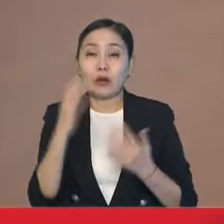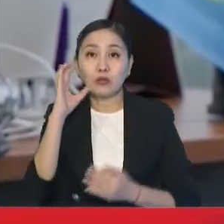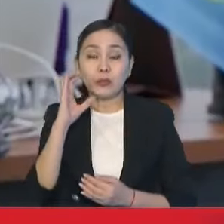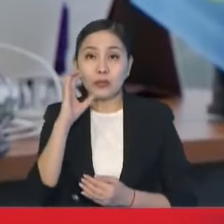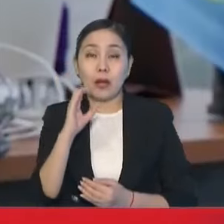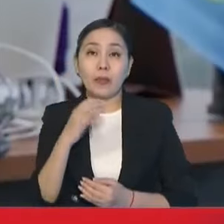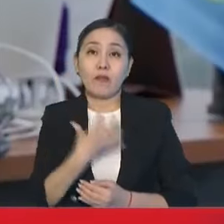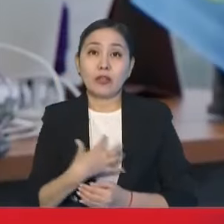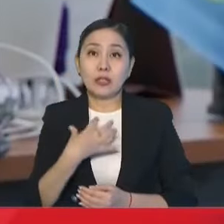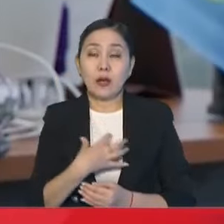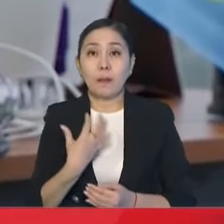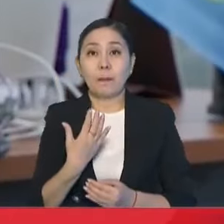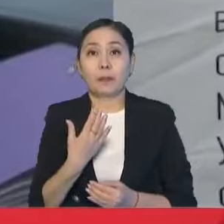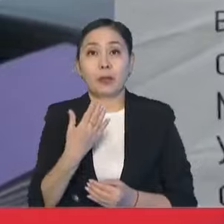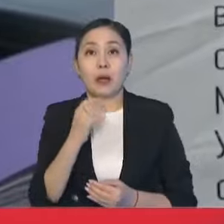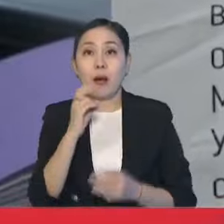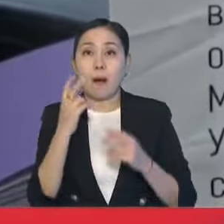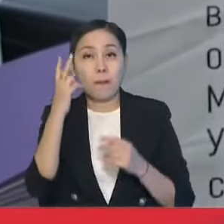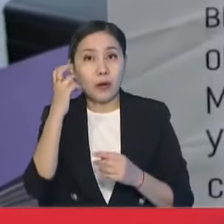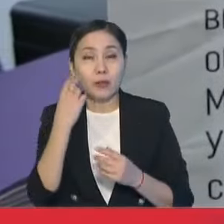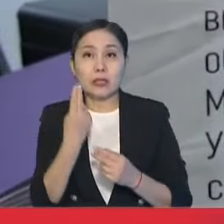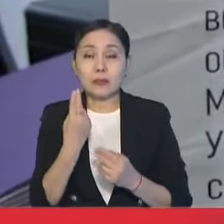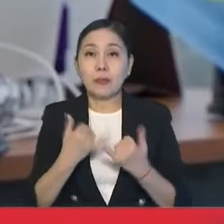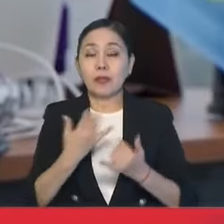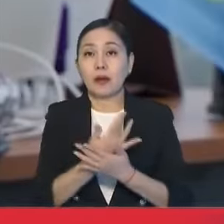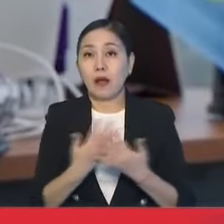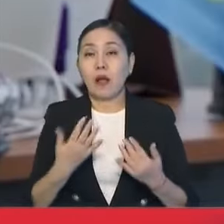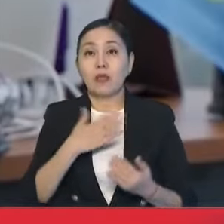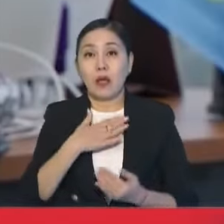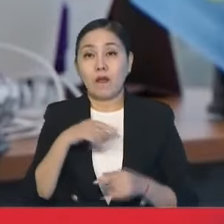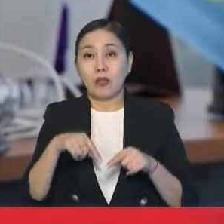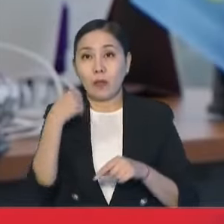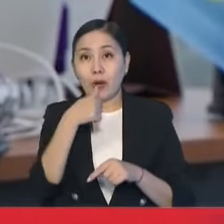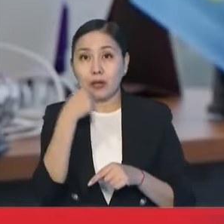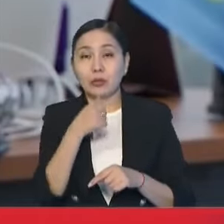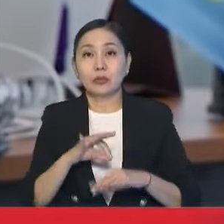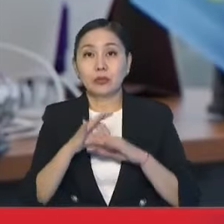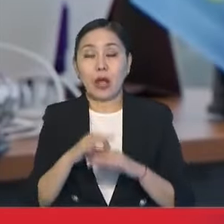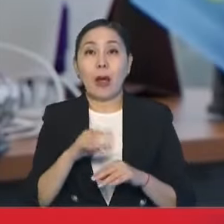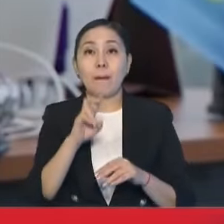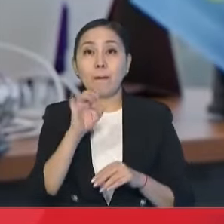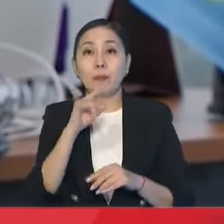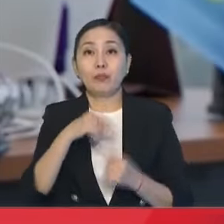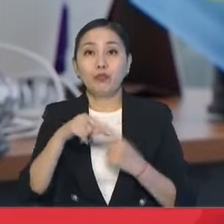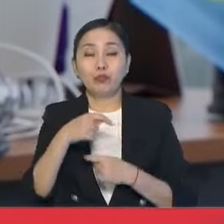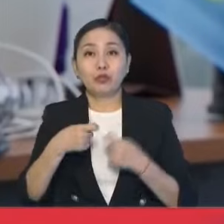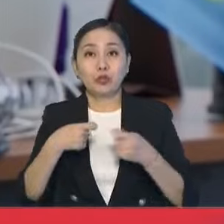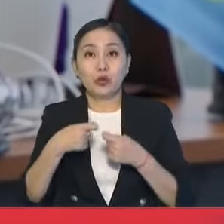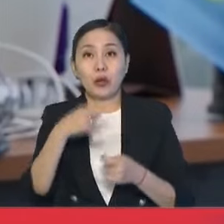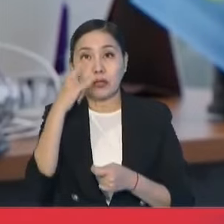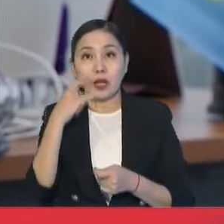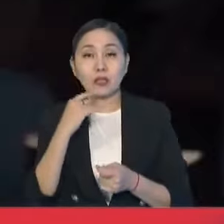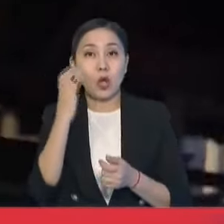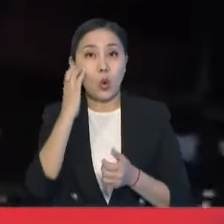в основном к полимерной продукции, цементу и другим видам товаров. В этом году намерены выставить на биржевые торги казахстанский уголь и